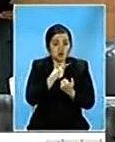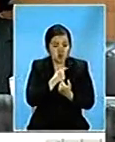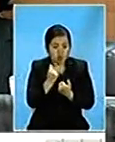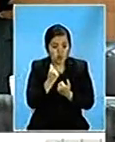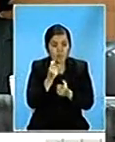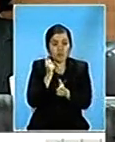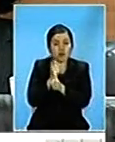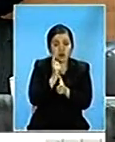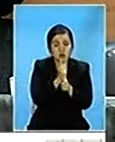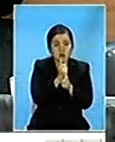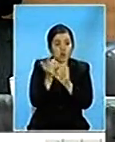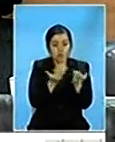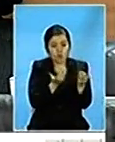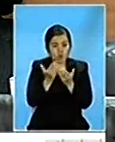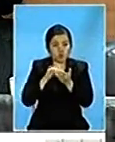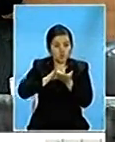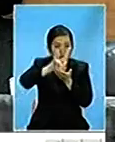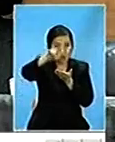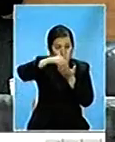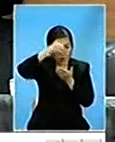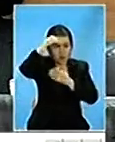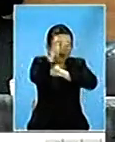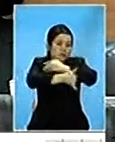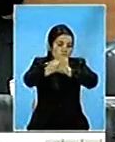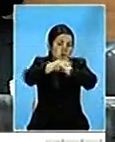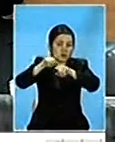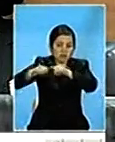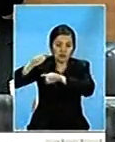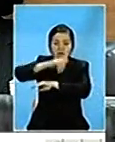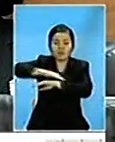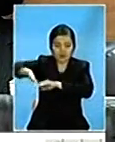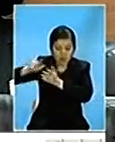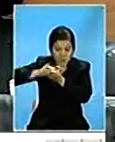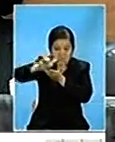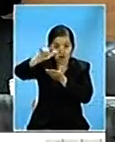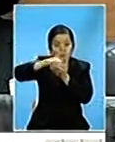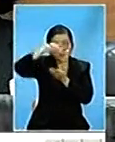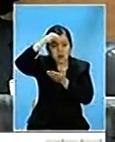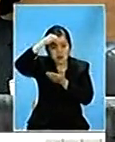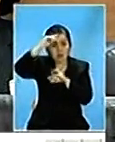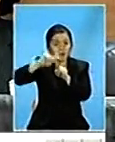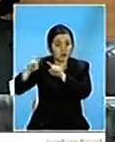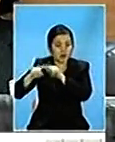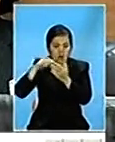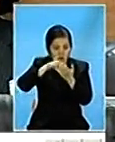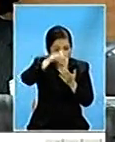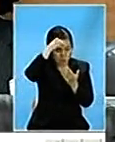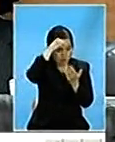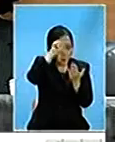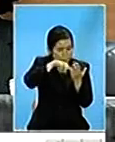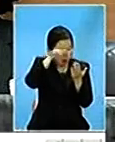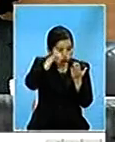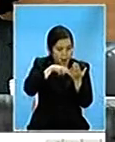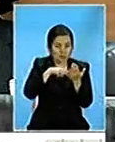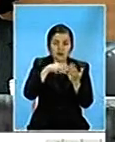บุตรหลานไปเรียนในต่างประเทศตั้งแต่ยังเล็กๆทำให้ใช้เวลาเรียนหนังสือในภาษาต่างชา